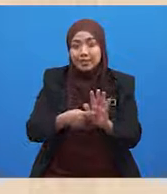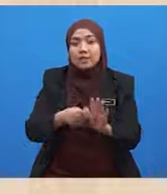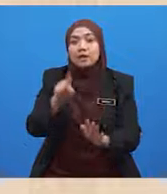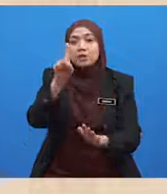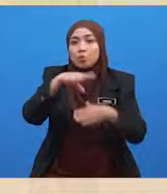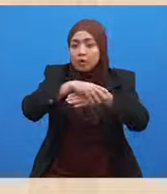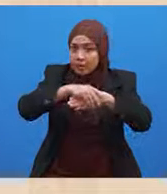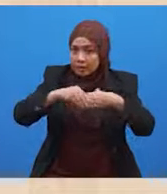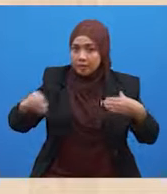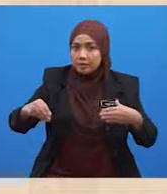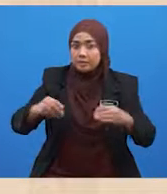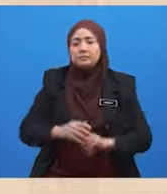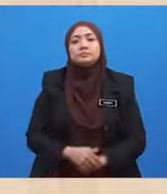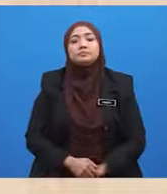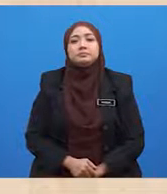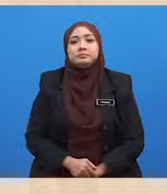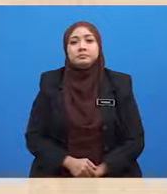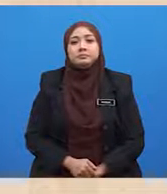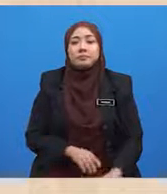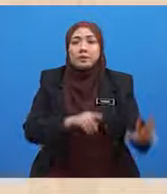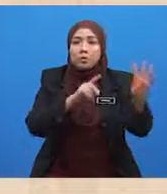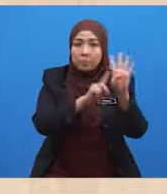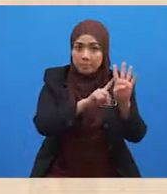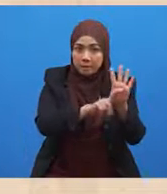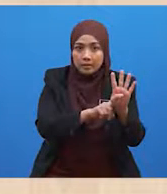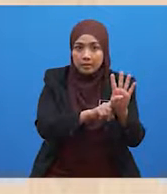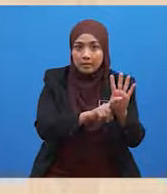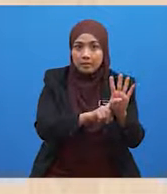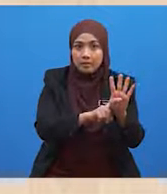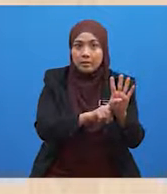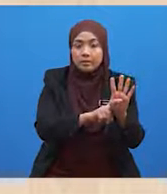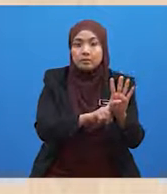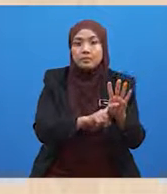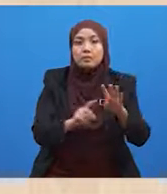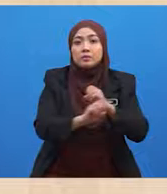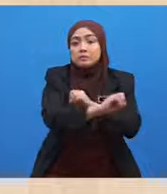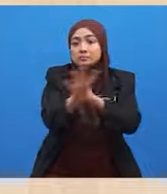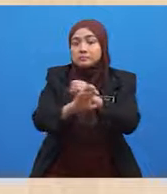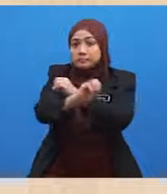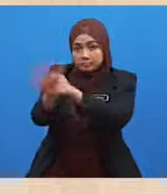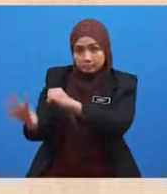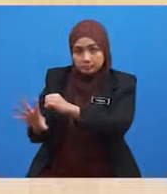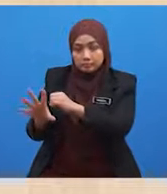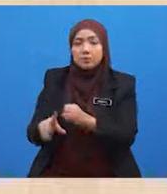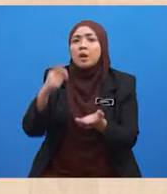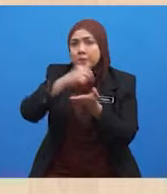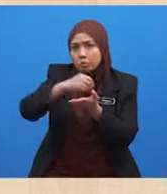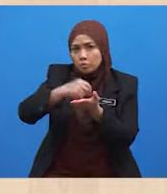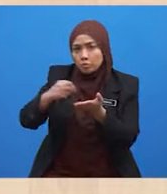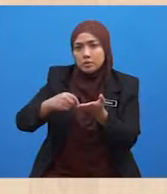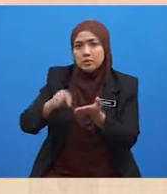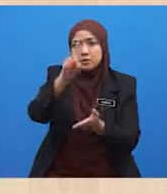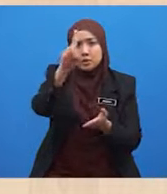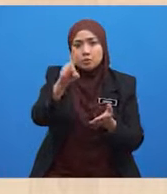bagi setiap satu bungkus dan yang terakhir sekali Ila promosi yaitu penjajah menulis perkataan